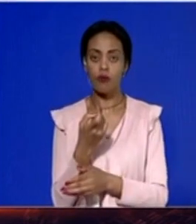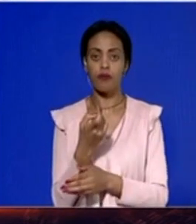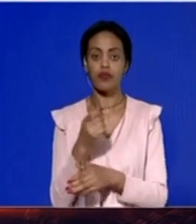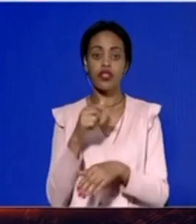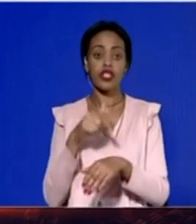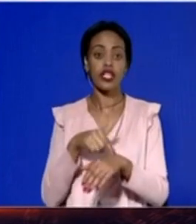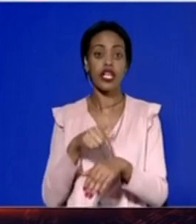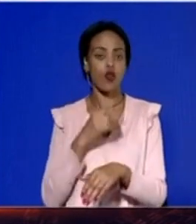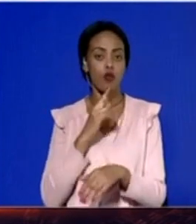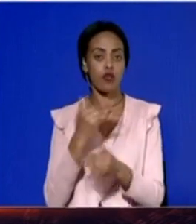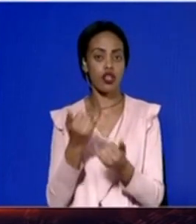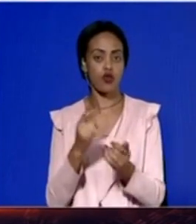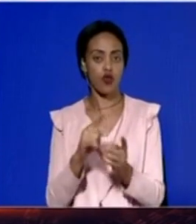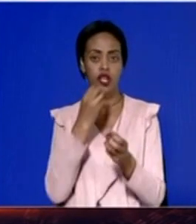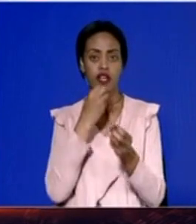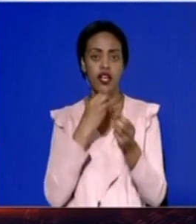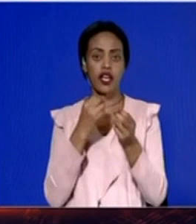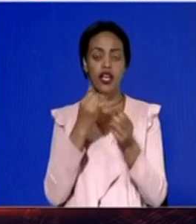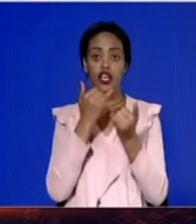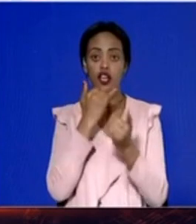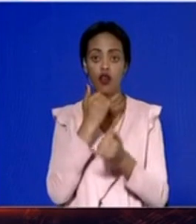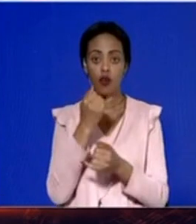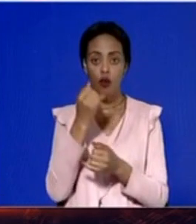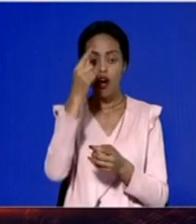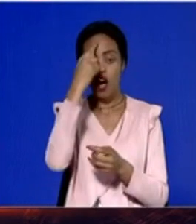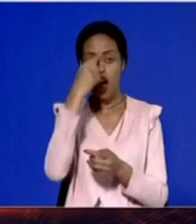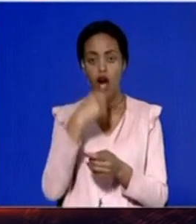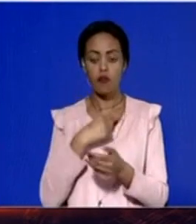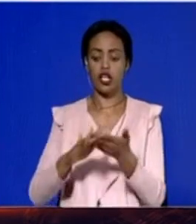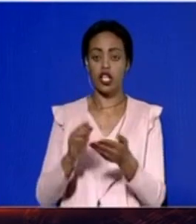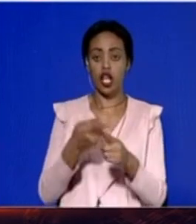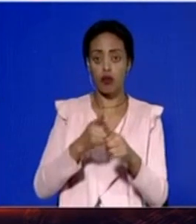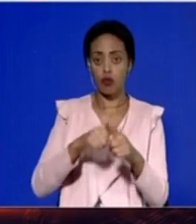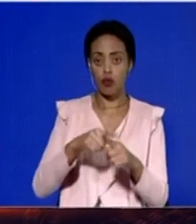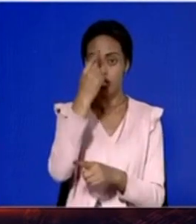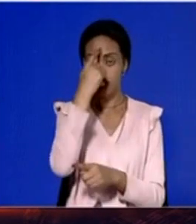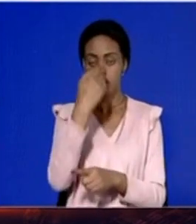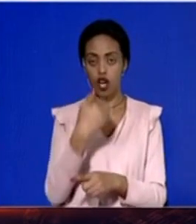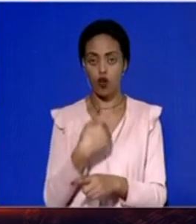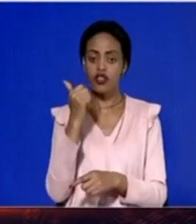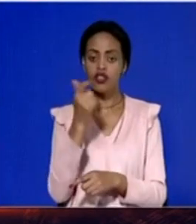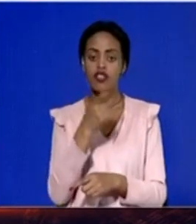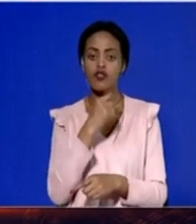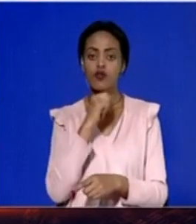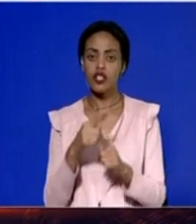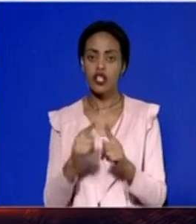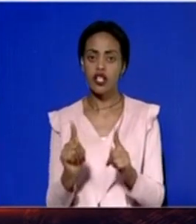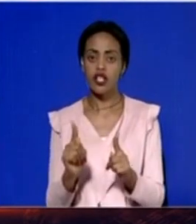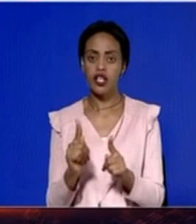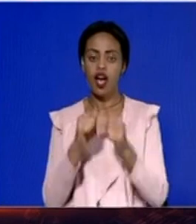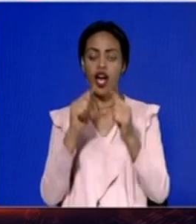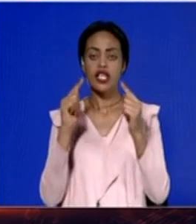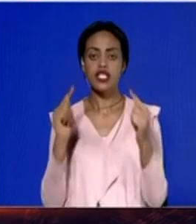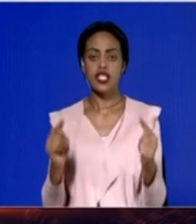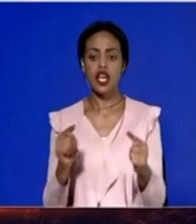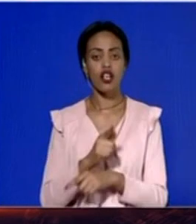لو مي حزوين جيغو ما أمينو لازوا مي كرتاي لم كمل لسو عد عد تيزو غينو جين أنصار